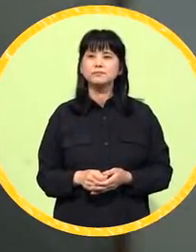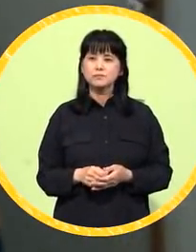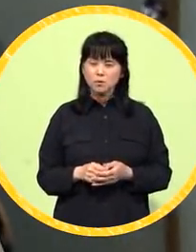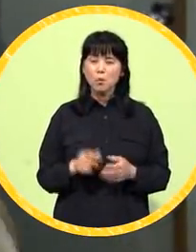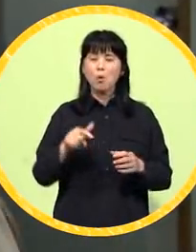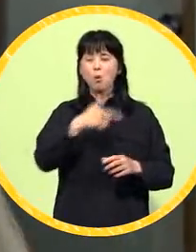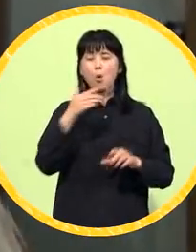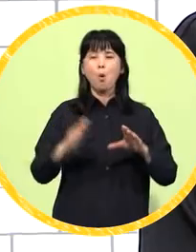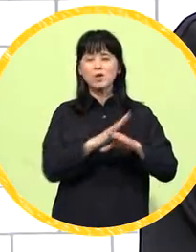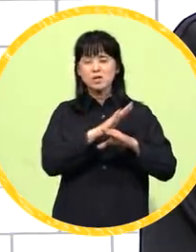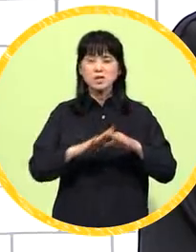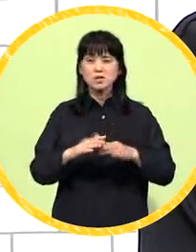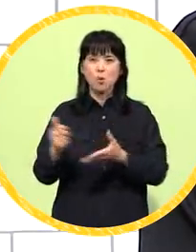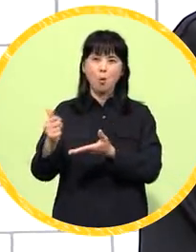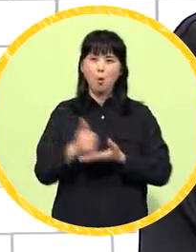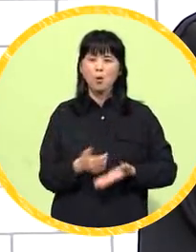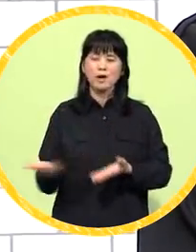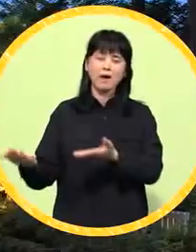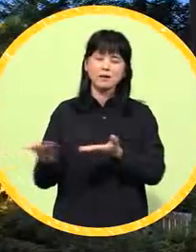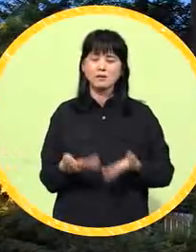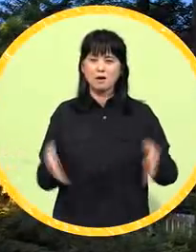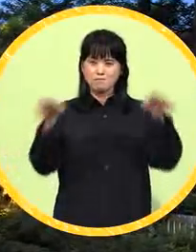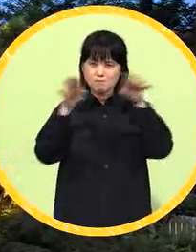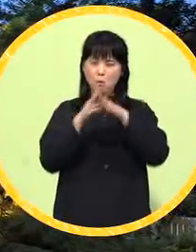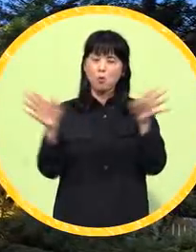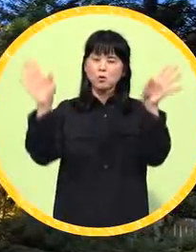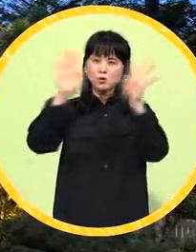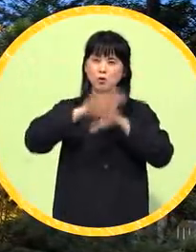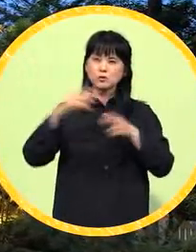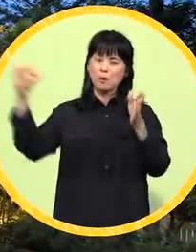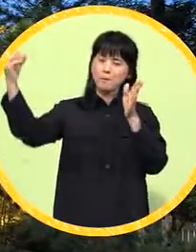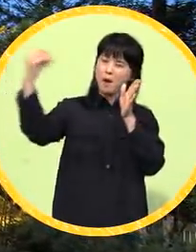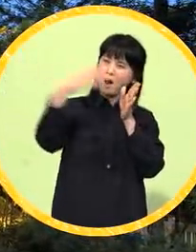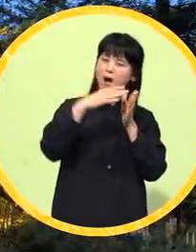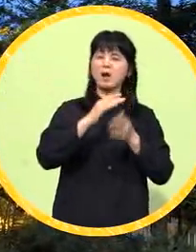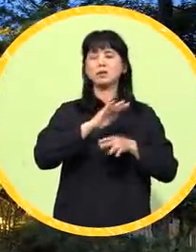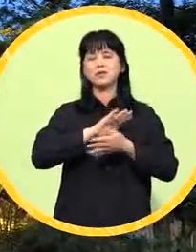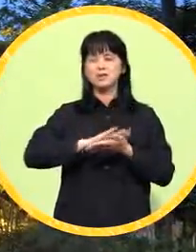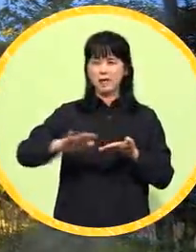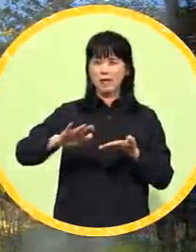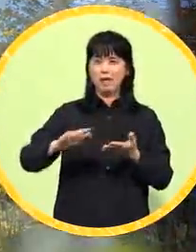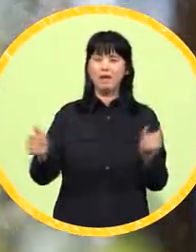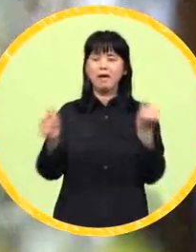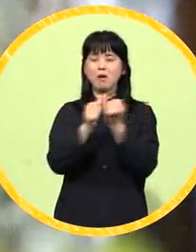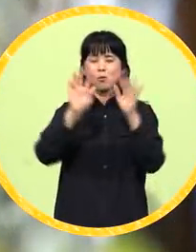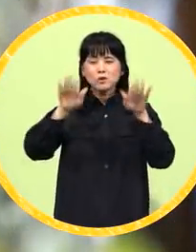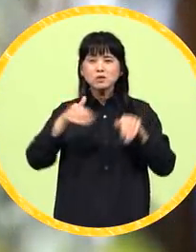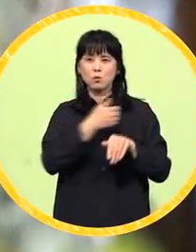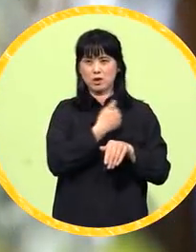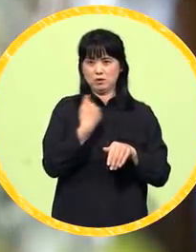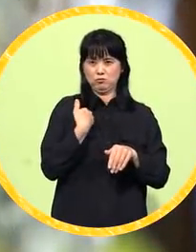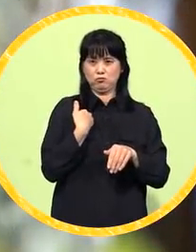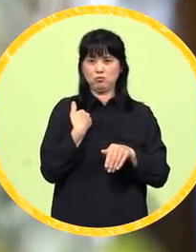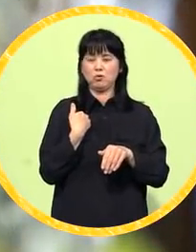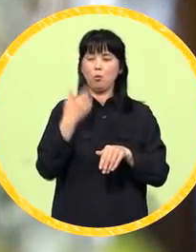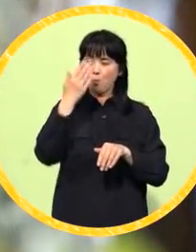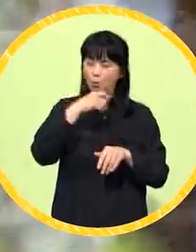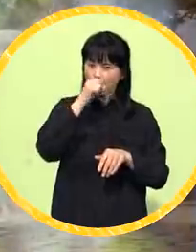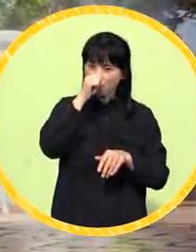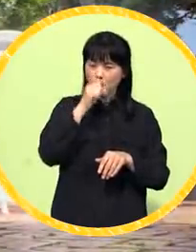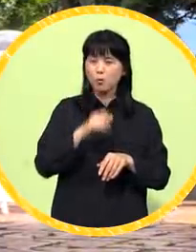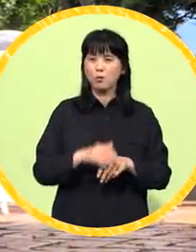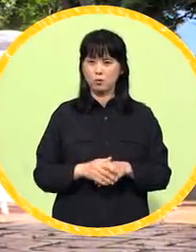大磯外用鱧ですねあの夜のライトアップがすごくきれいで結婚式もえってきてるんです